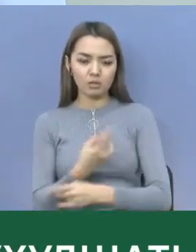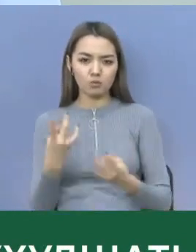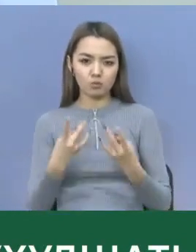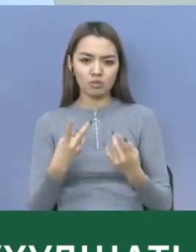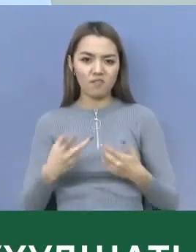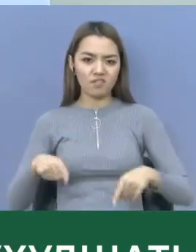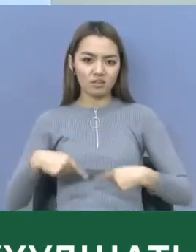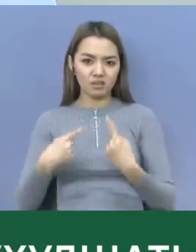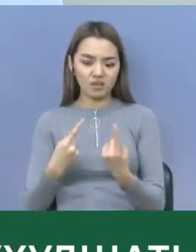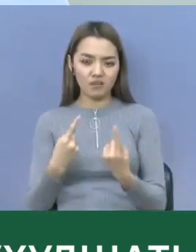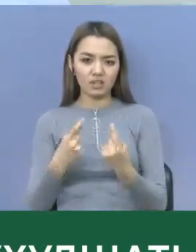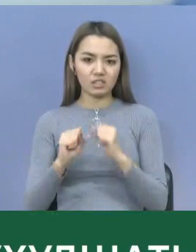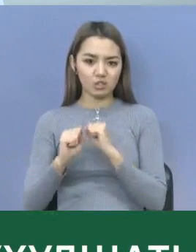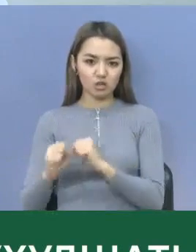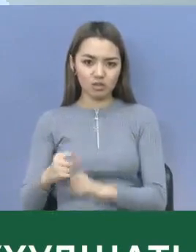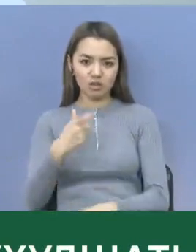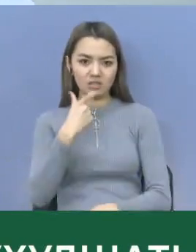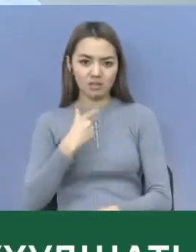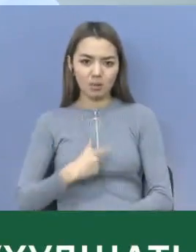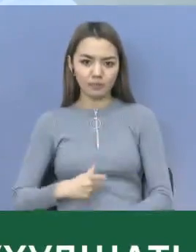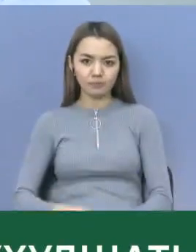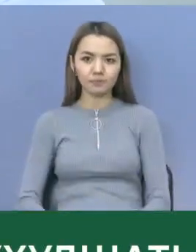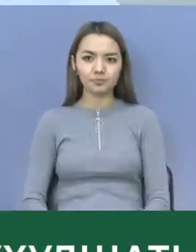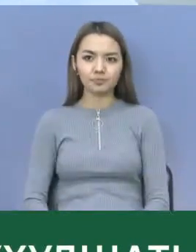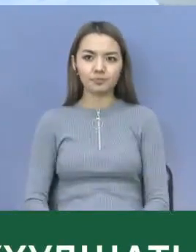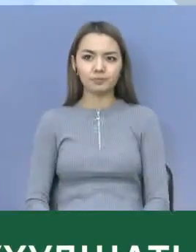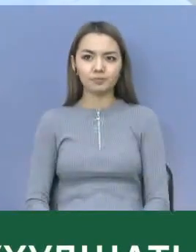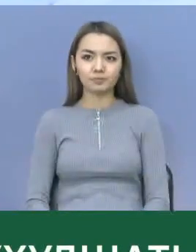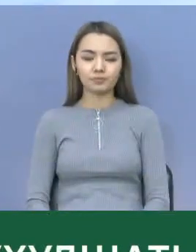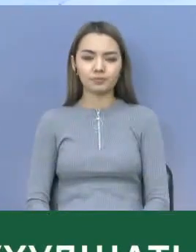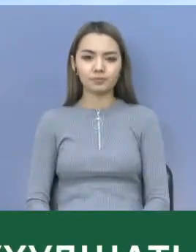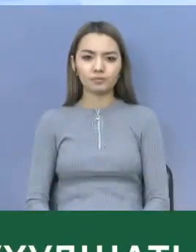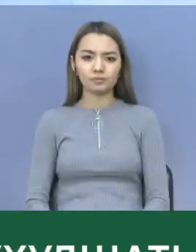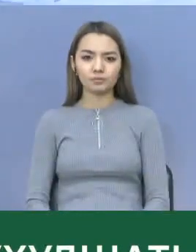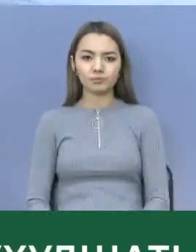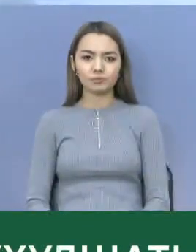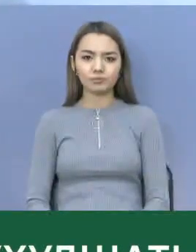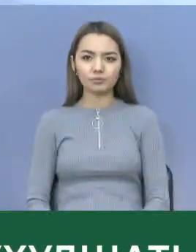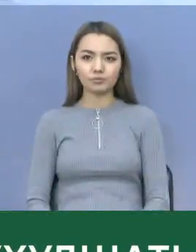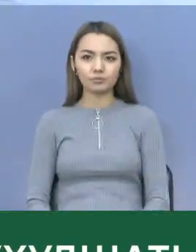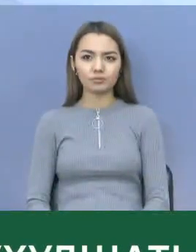сформировать достаточный уровень антител для защиты от всех штаммов новой коронавирусной инфекции.